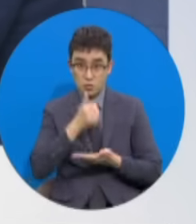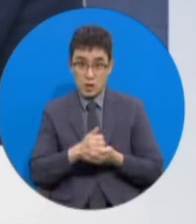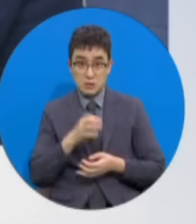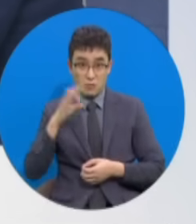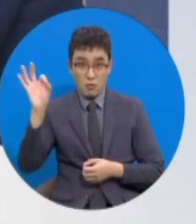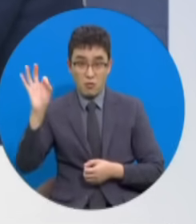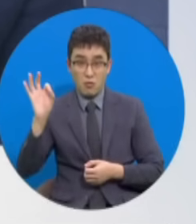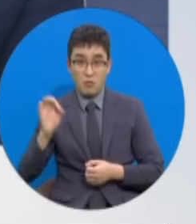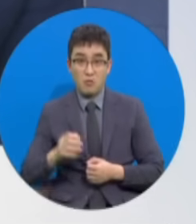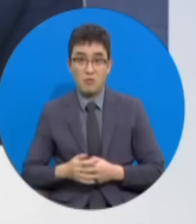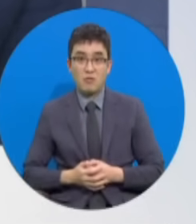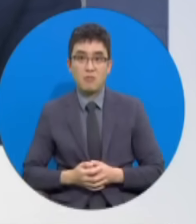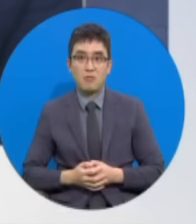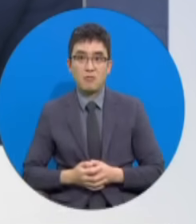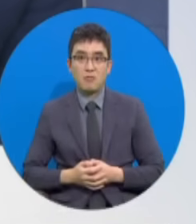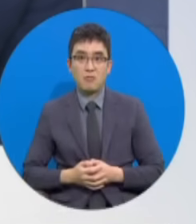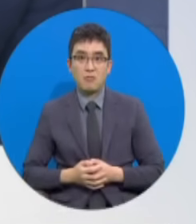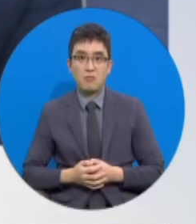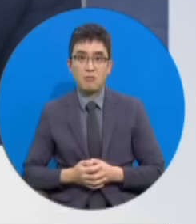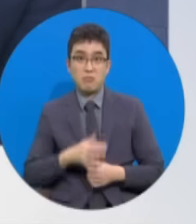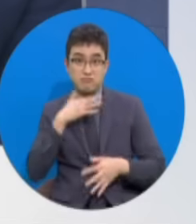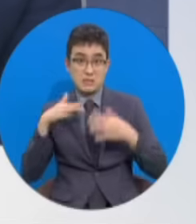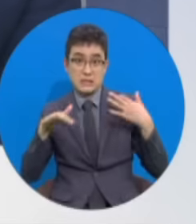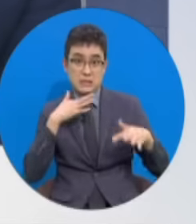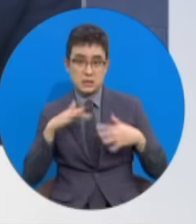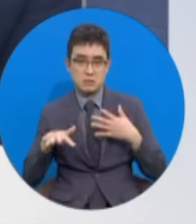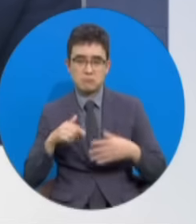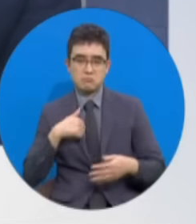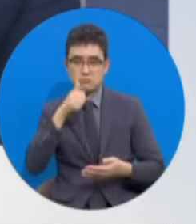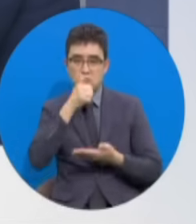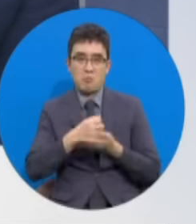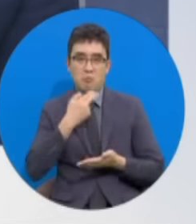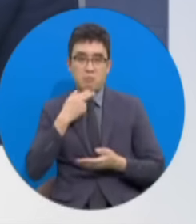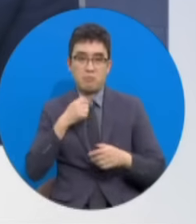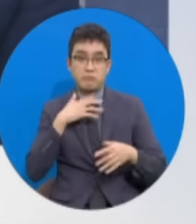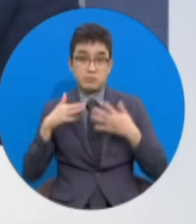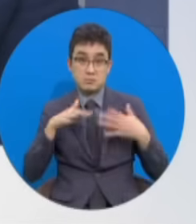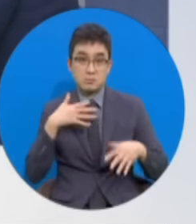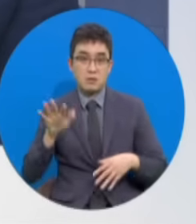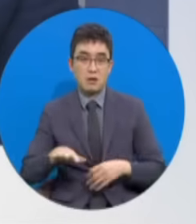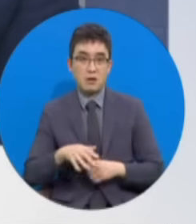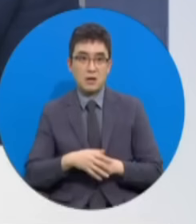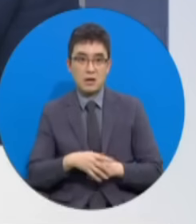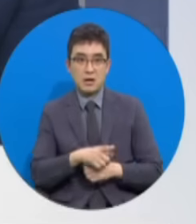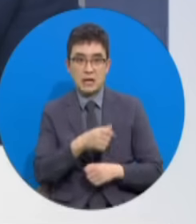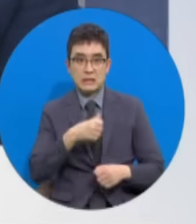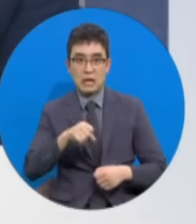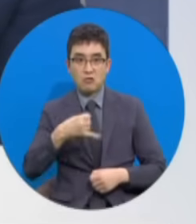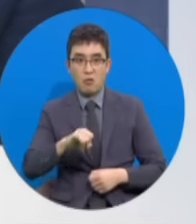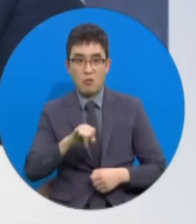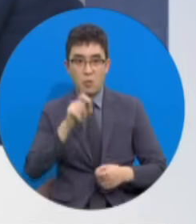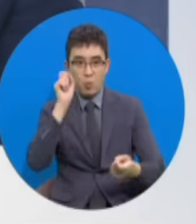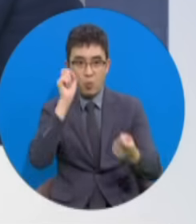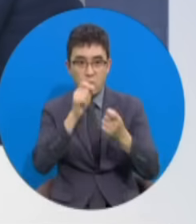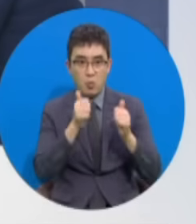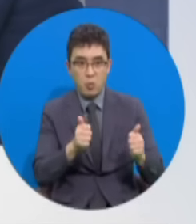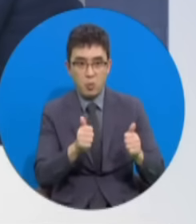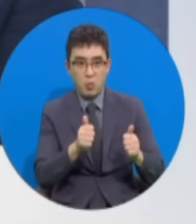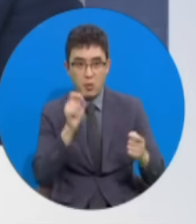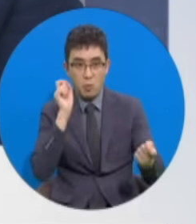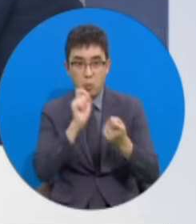혐의를. 혐의는 인정하지 않고 계속 부인하지만 자녀가 기소 직전에 있으니까 일단 항소를 취하하겠다는